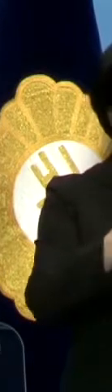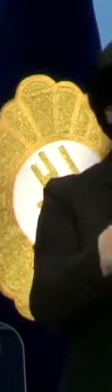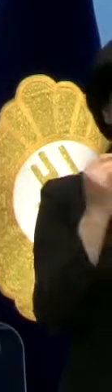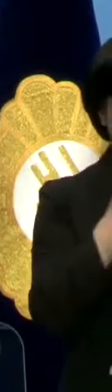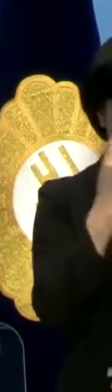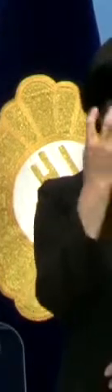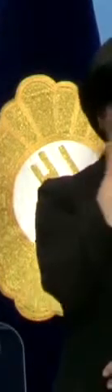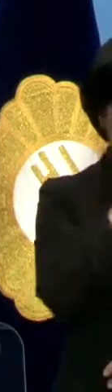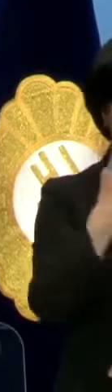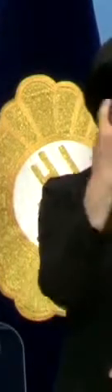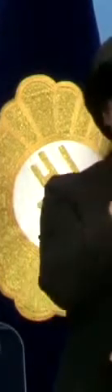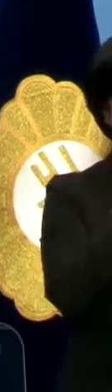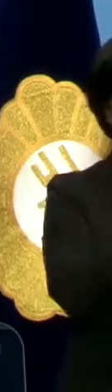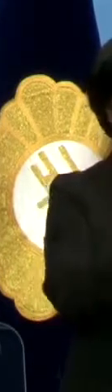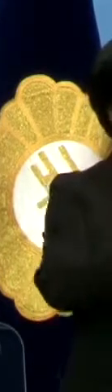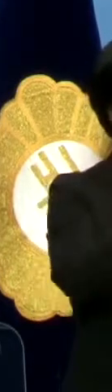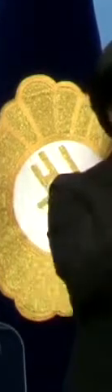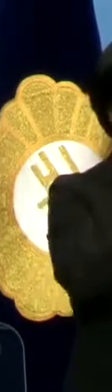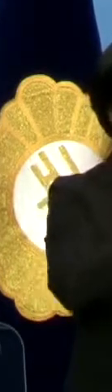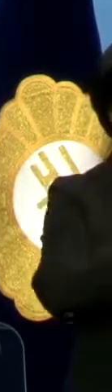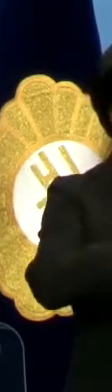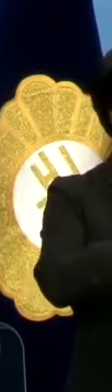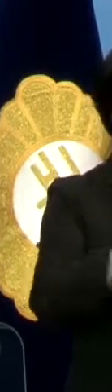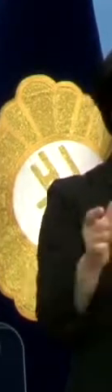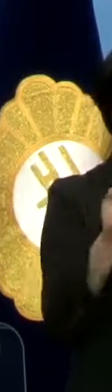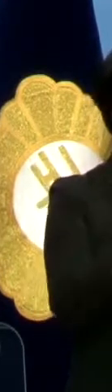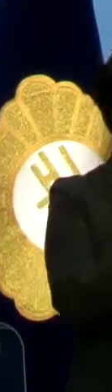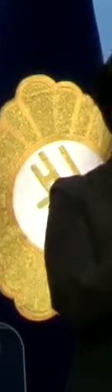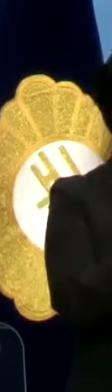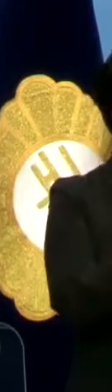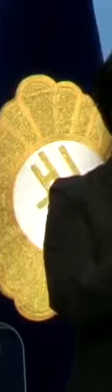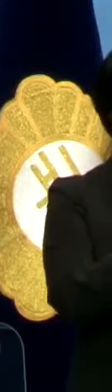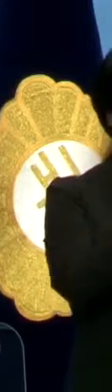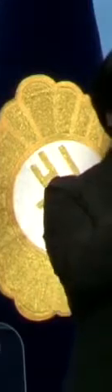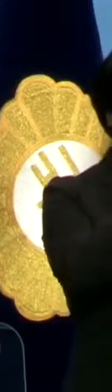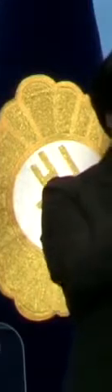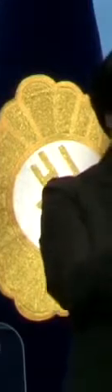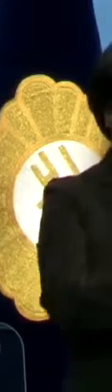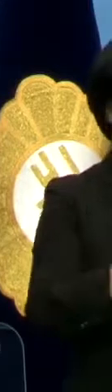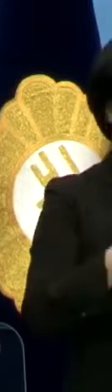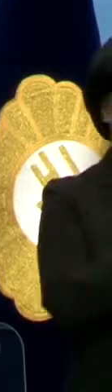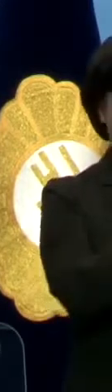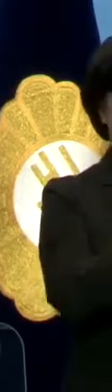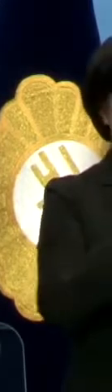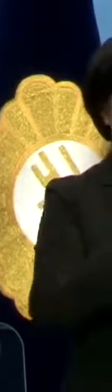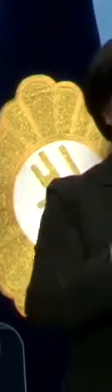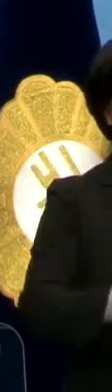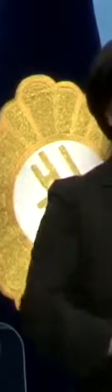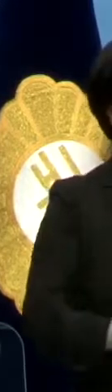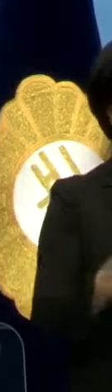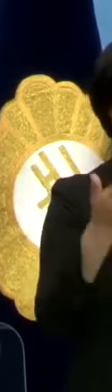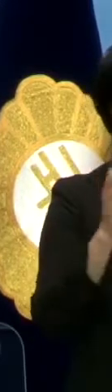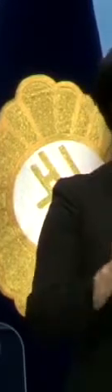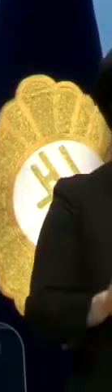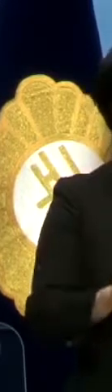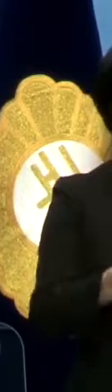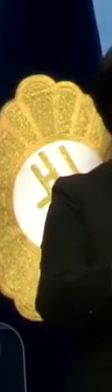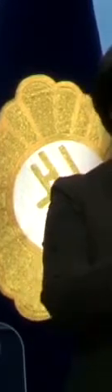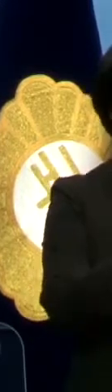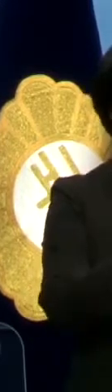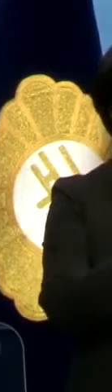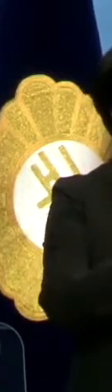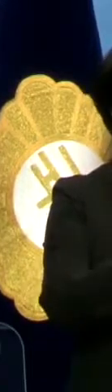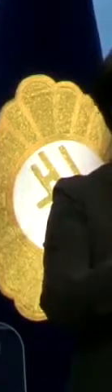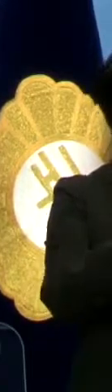철저한 관리가 법안에 반영되어야 함을 지속적으로 요구했습니다. 하지만 이에